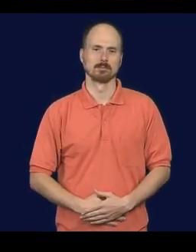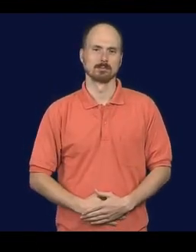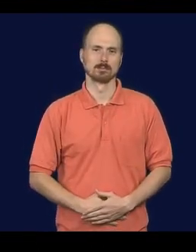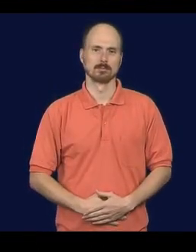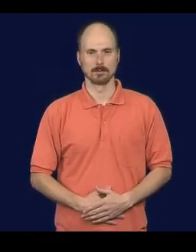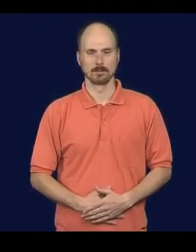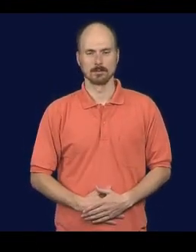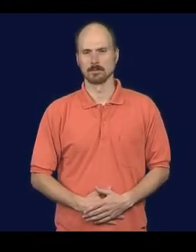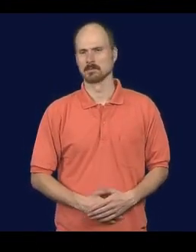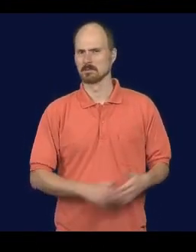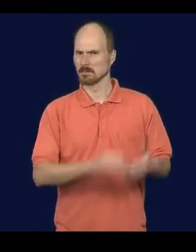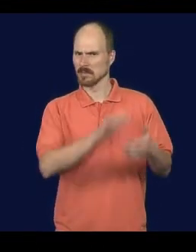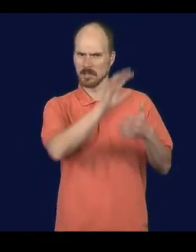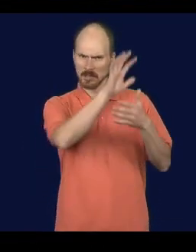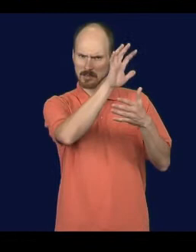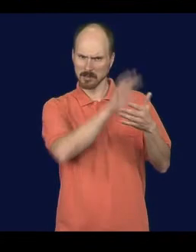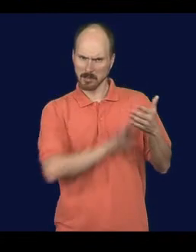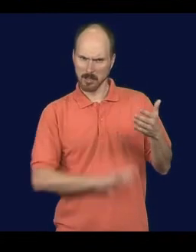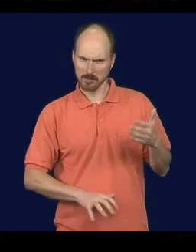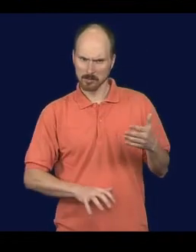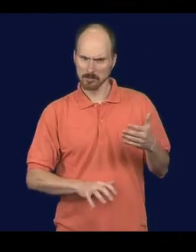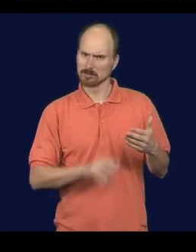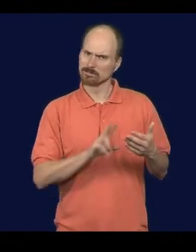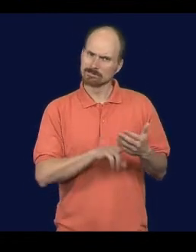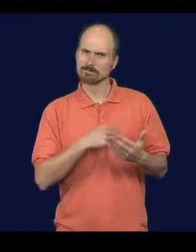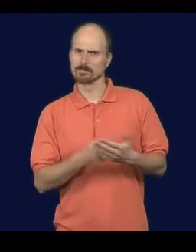Antely čerpá.